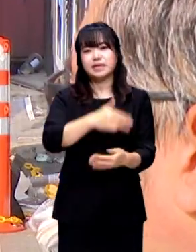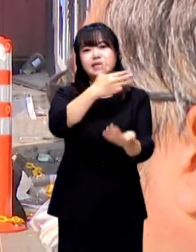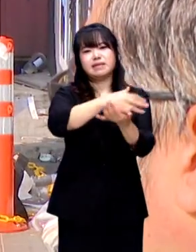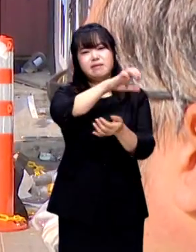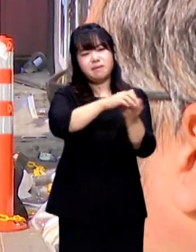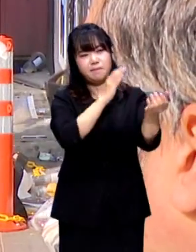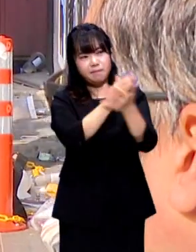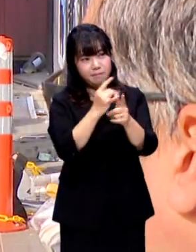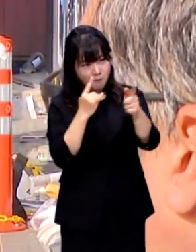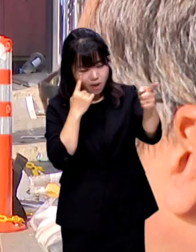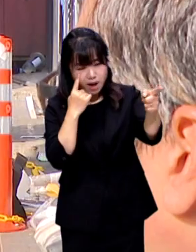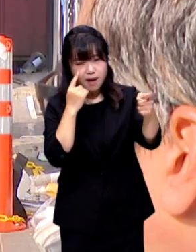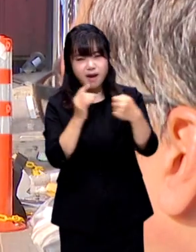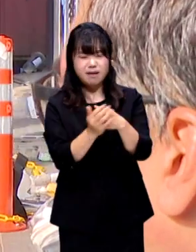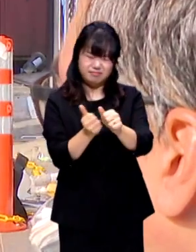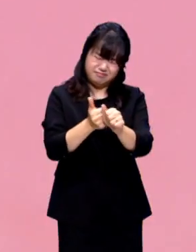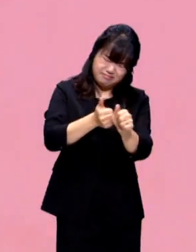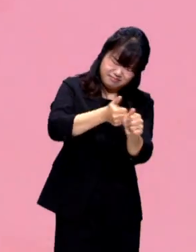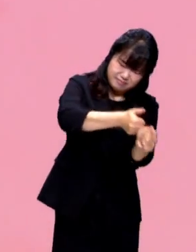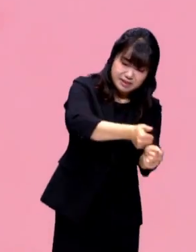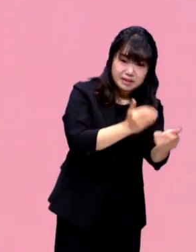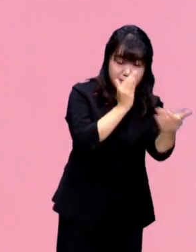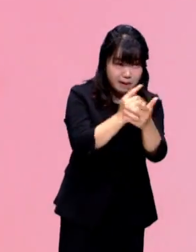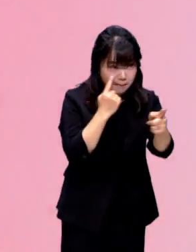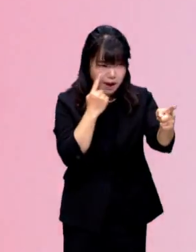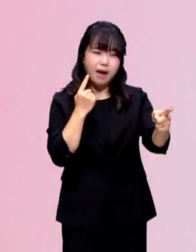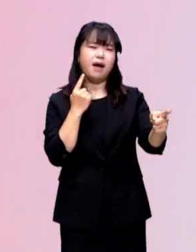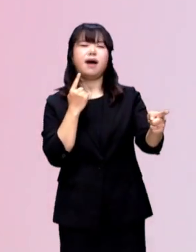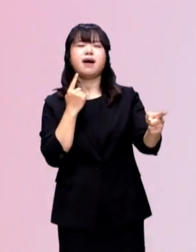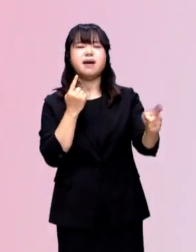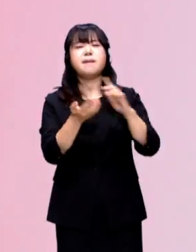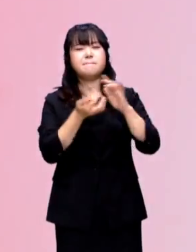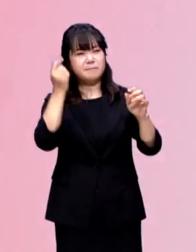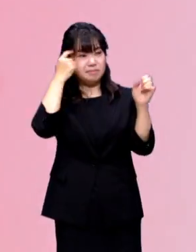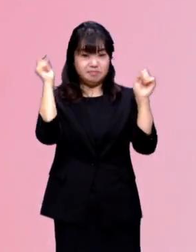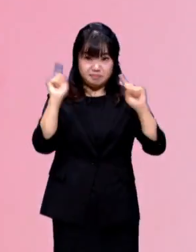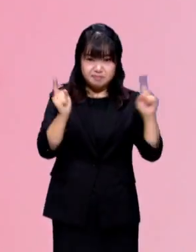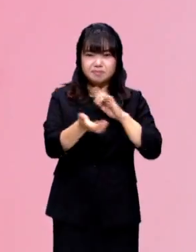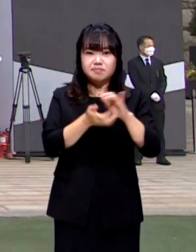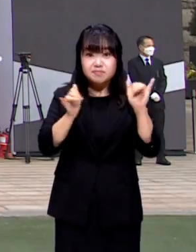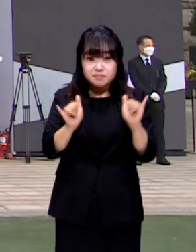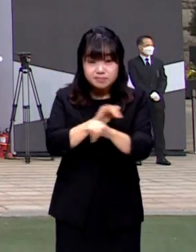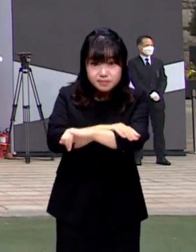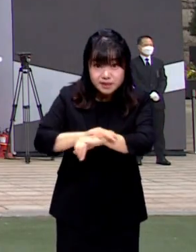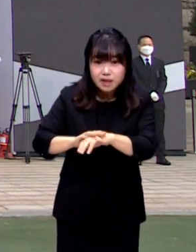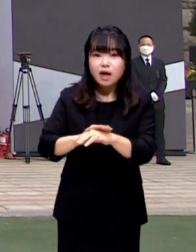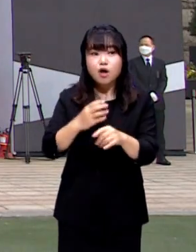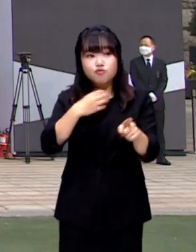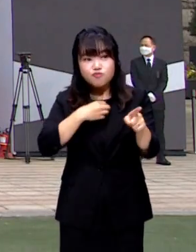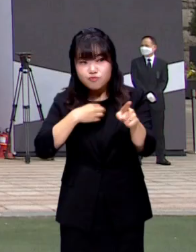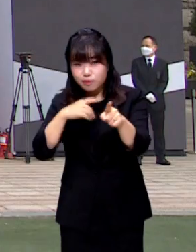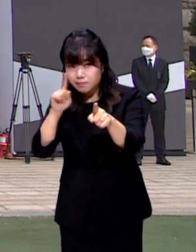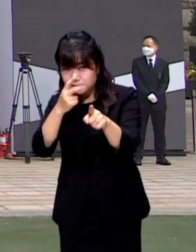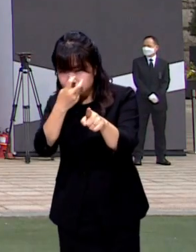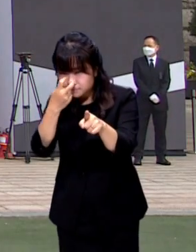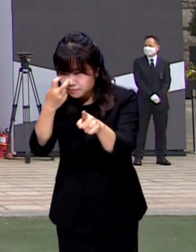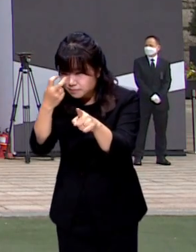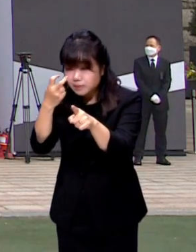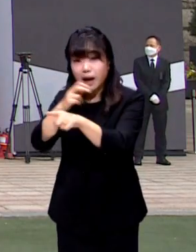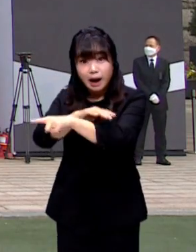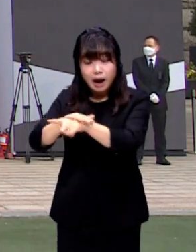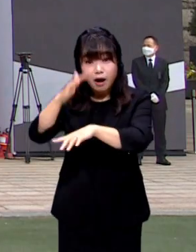참사. 압사 사고에 대한 인식을 높이고 이제라도 철저히 대비하며 위험 요소를 사전에